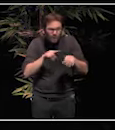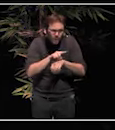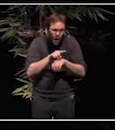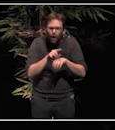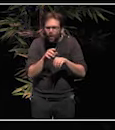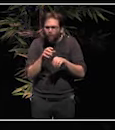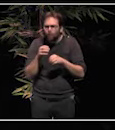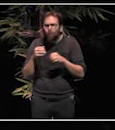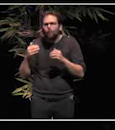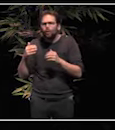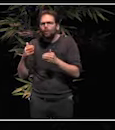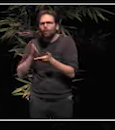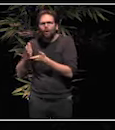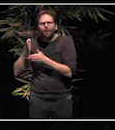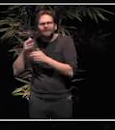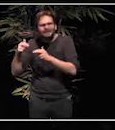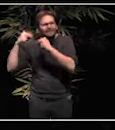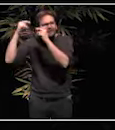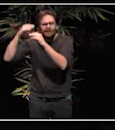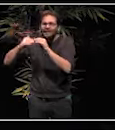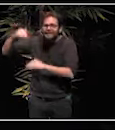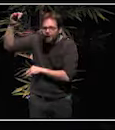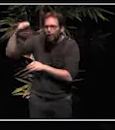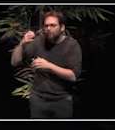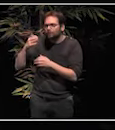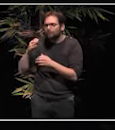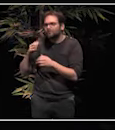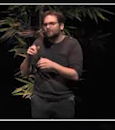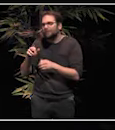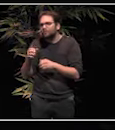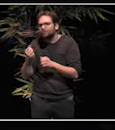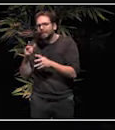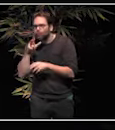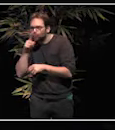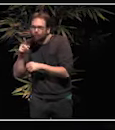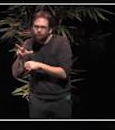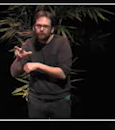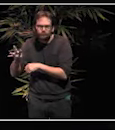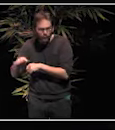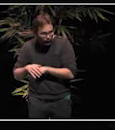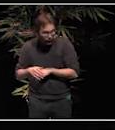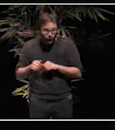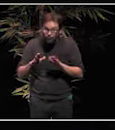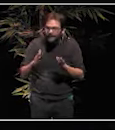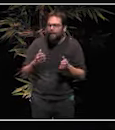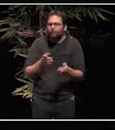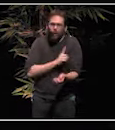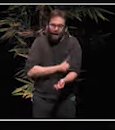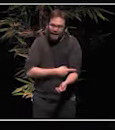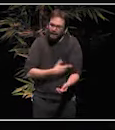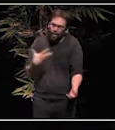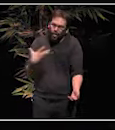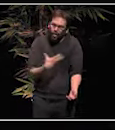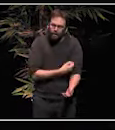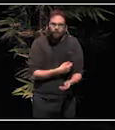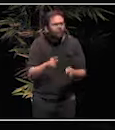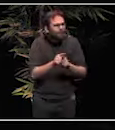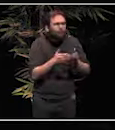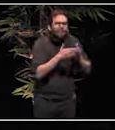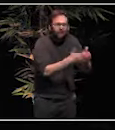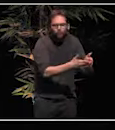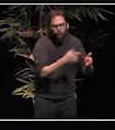le tort des géants, 3-4 jours, mais avec quand même une dépense énergétique qui est plus importante. Je ne vais pas minimiser la dépense énergétique sur un bateau, mais elle est quand